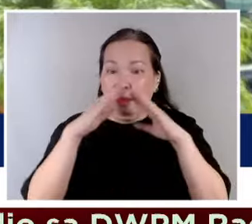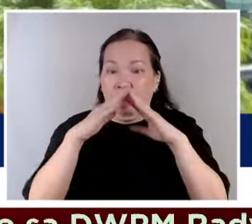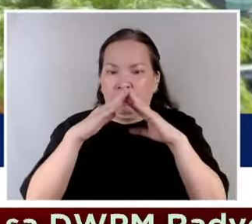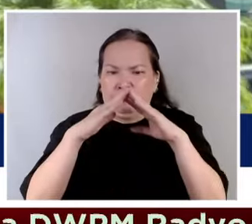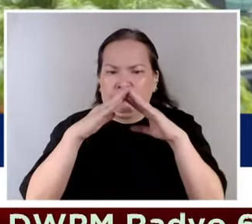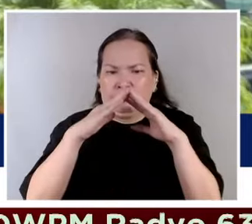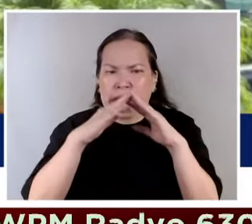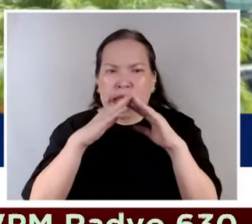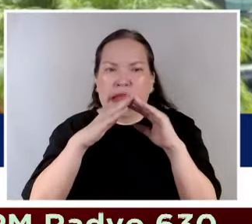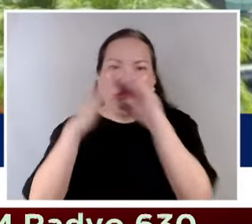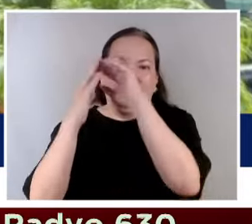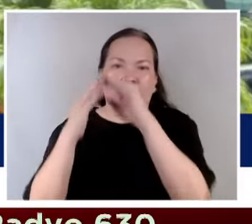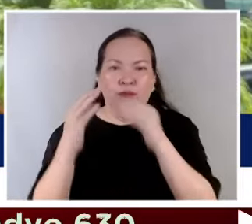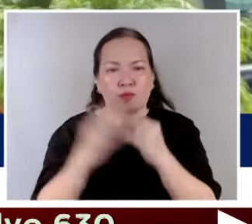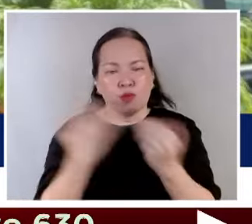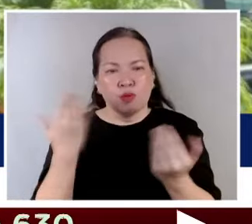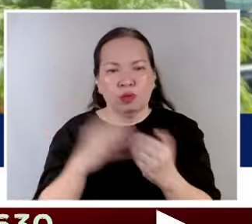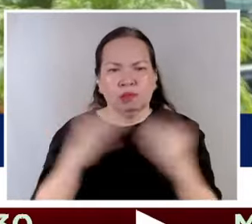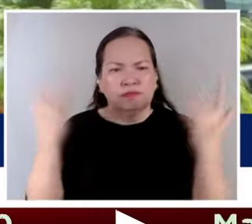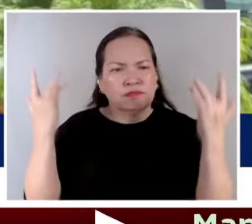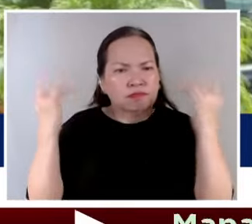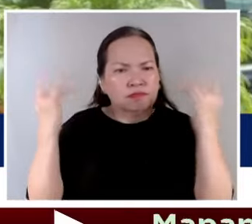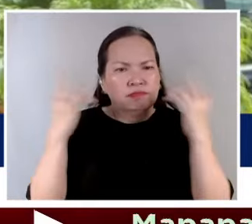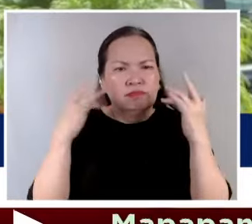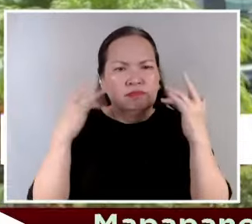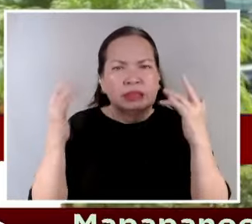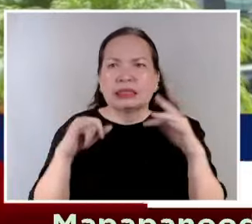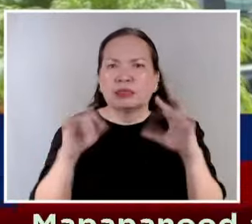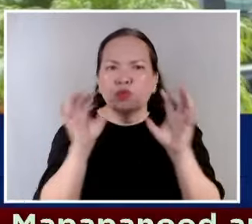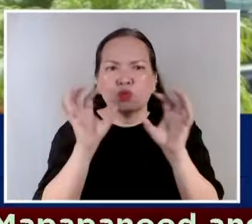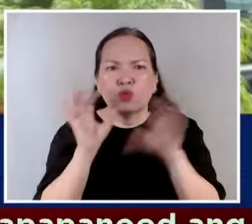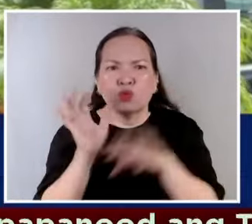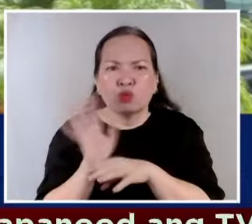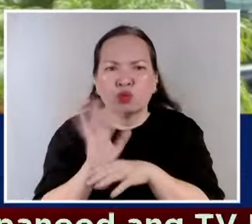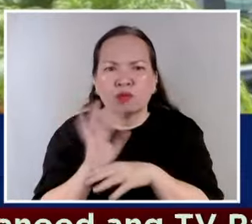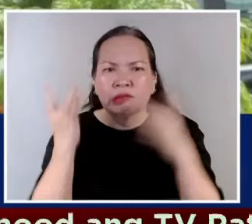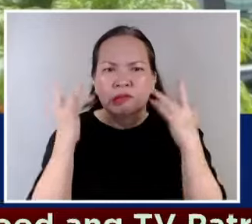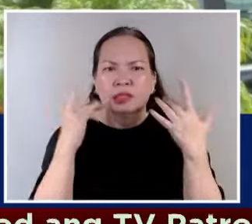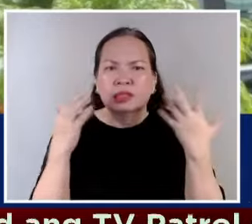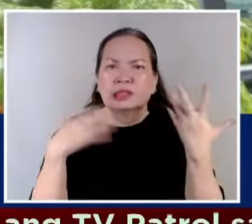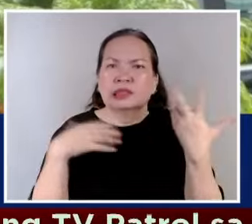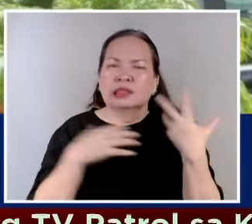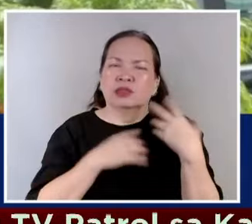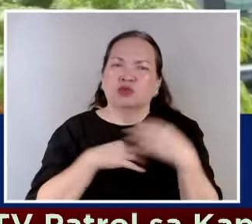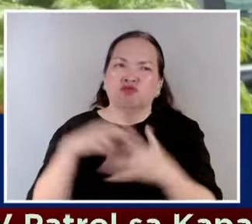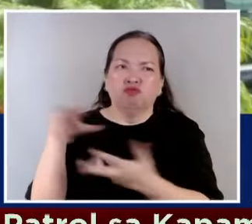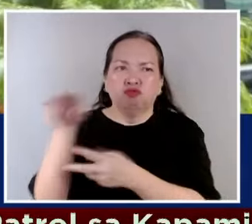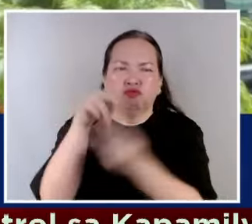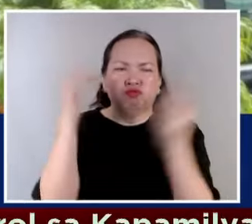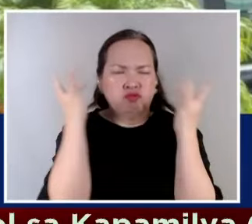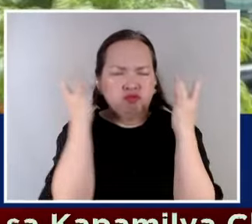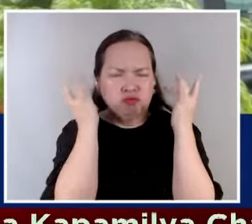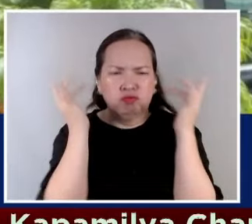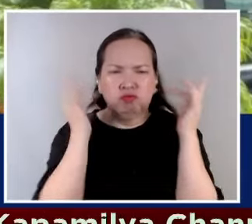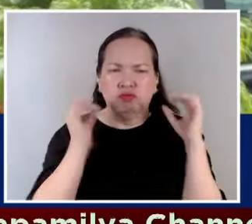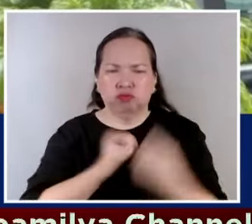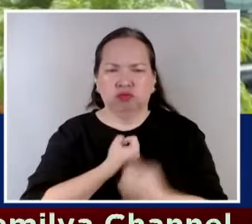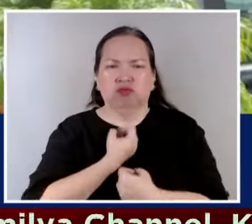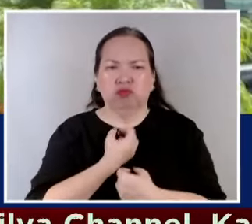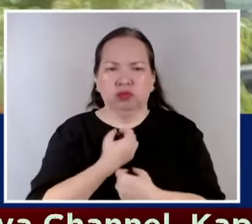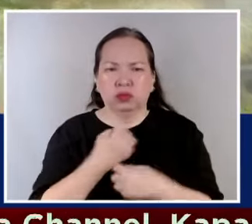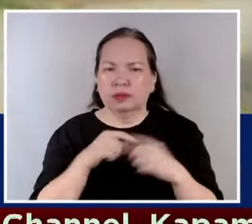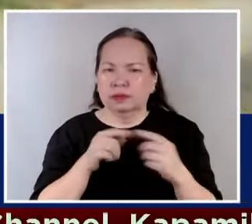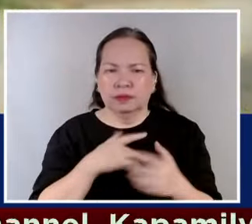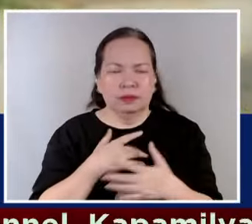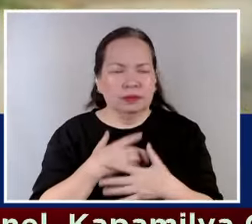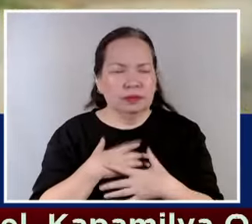noises were like something out of a horror movie. It was a mashup of Twister and then The Conjuring, in my opinion. It was a total